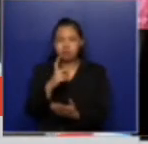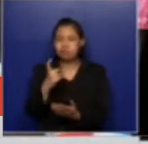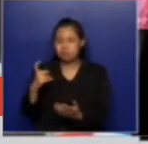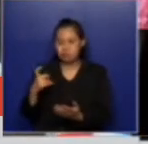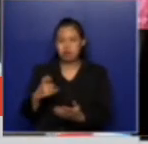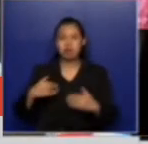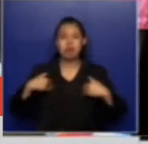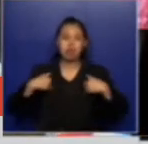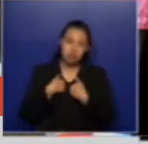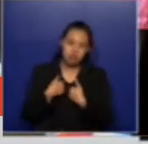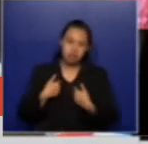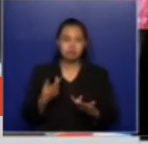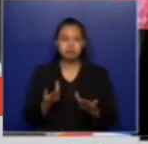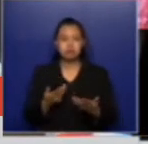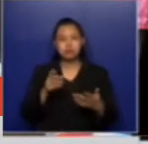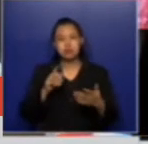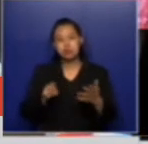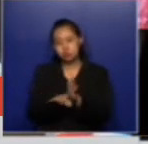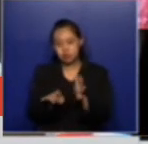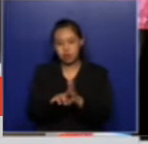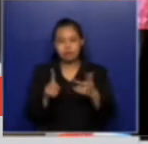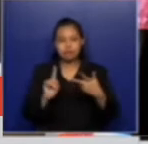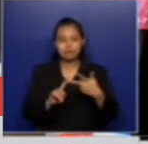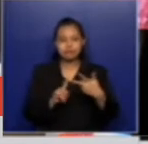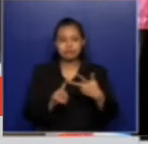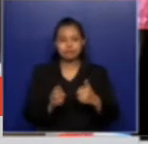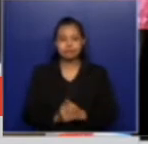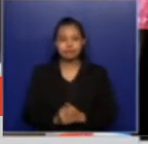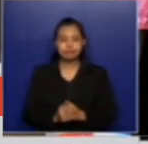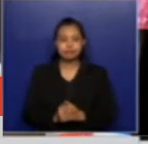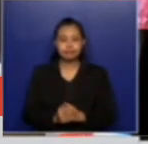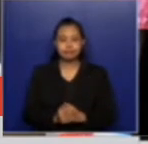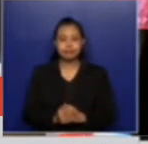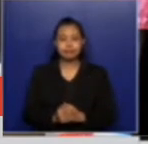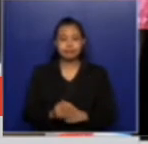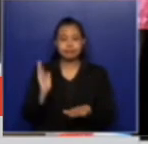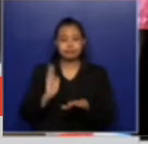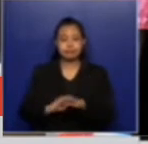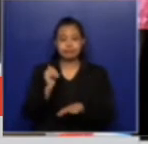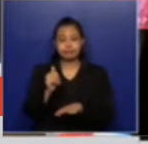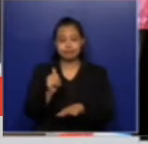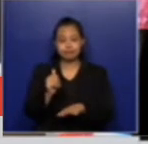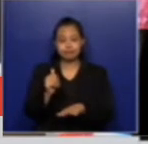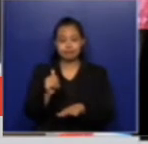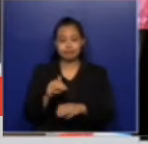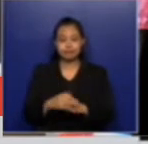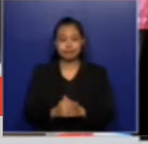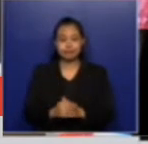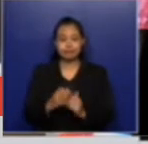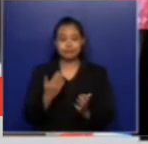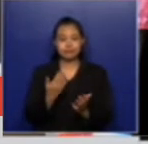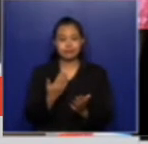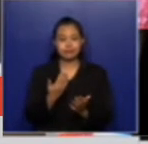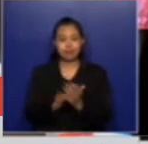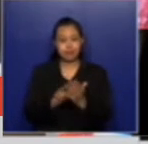พูดต่อในช่วงท้ายข้อที่3ความสามารถในการใช้หนี้